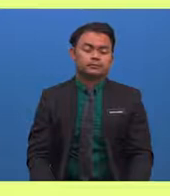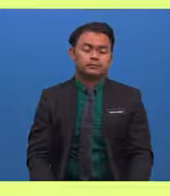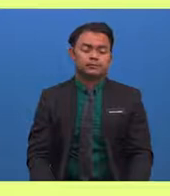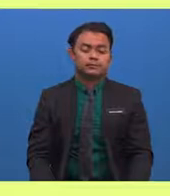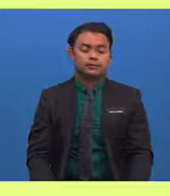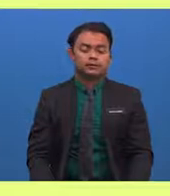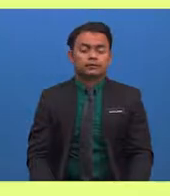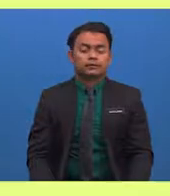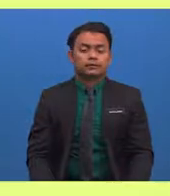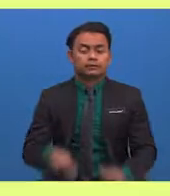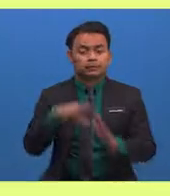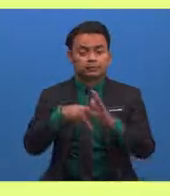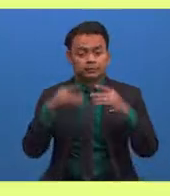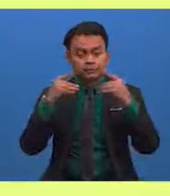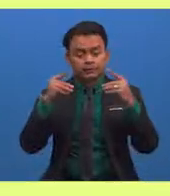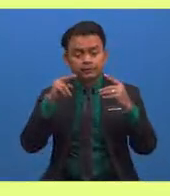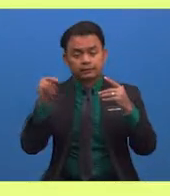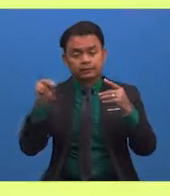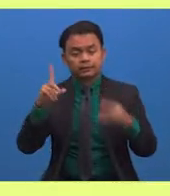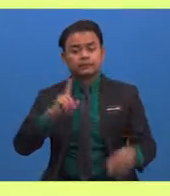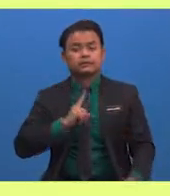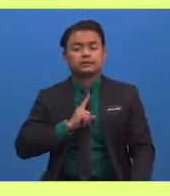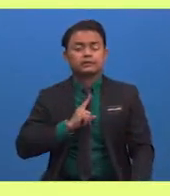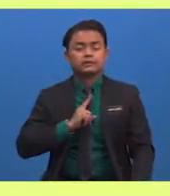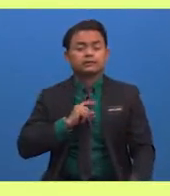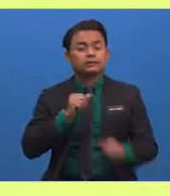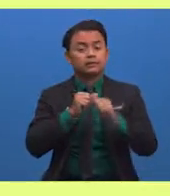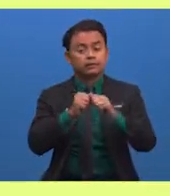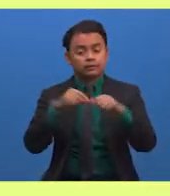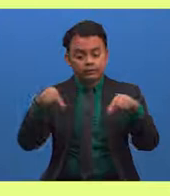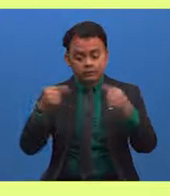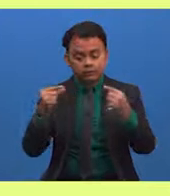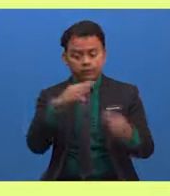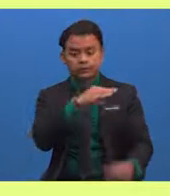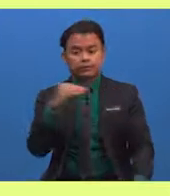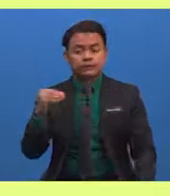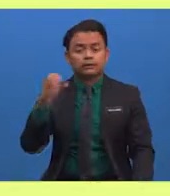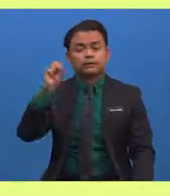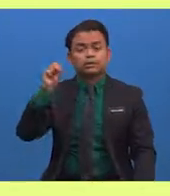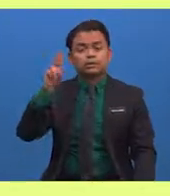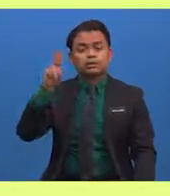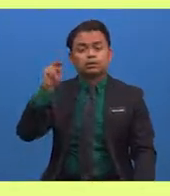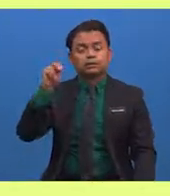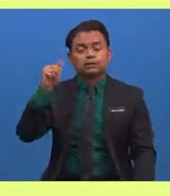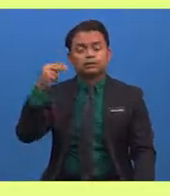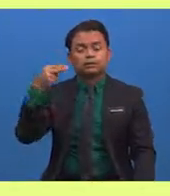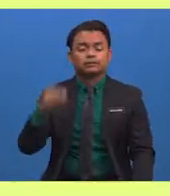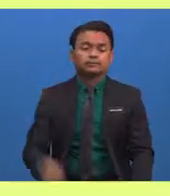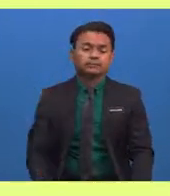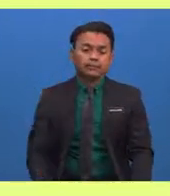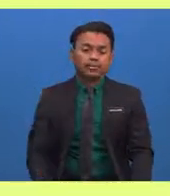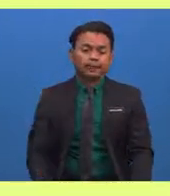Al-Sunnah. Melalui pendidikan, manusia memahami tanggungjawab sebagai hamba Allah. Terdapat dua ilmu